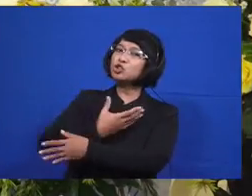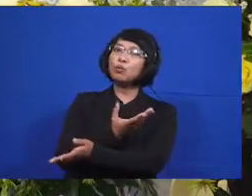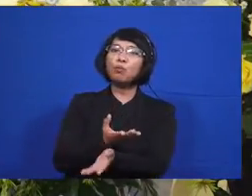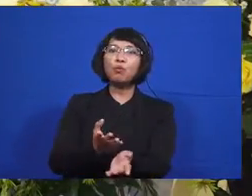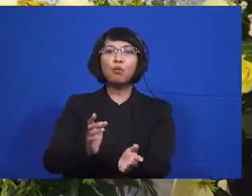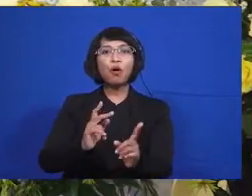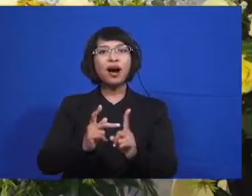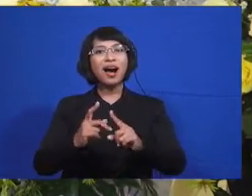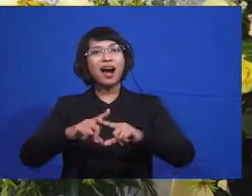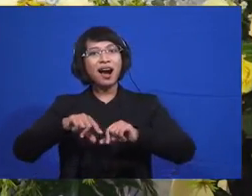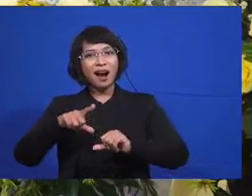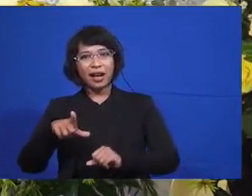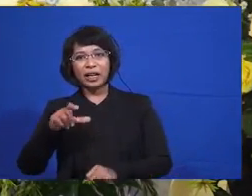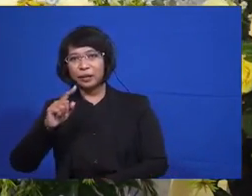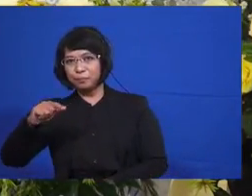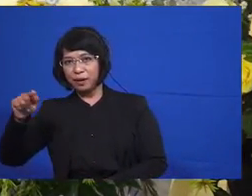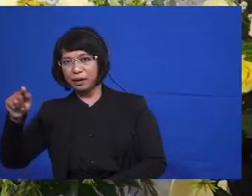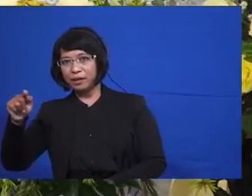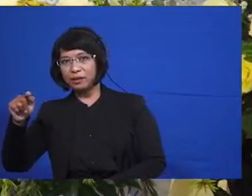baik kepada kami.